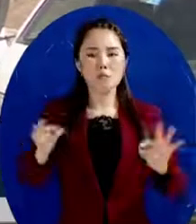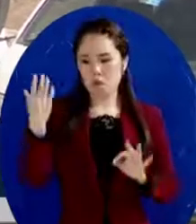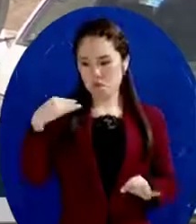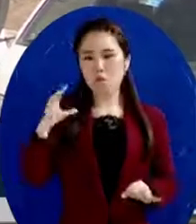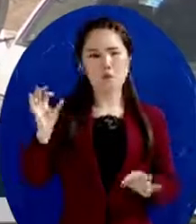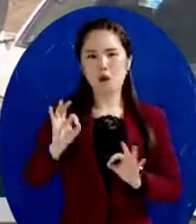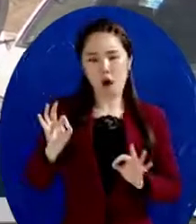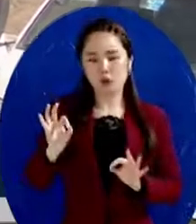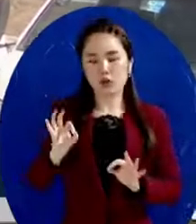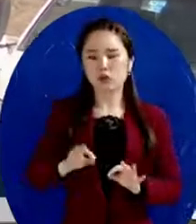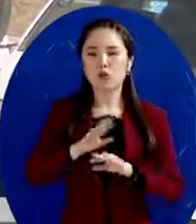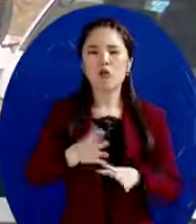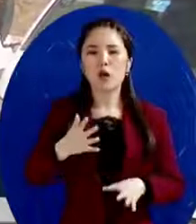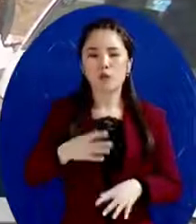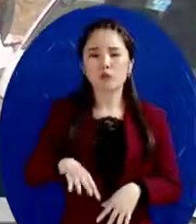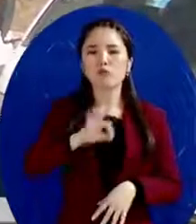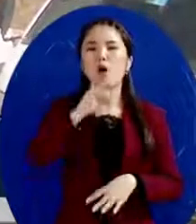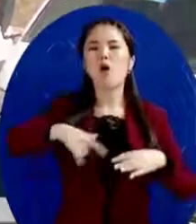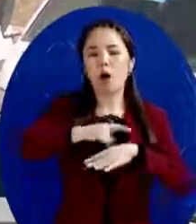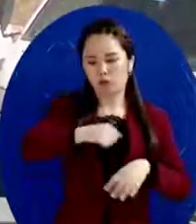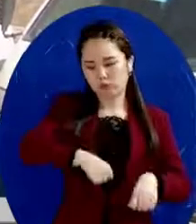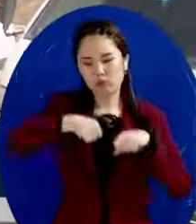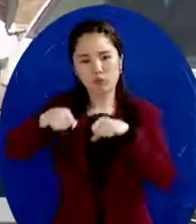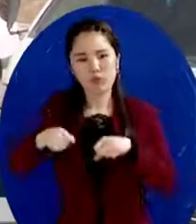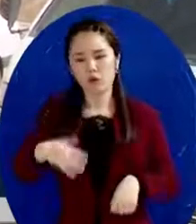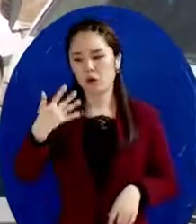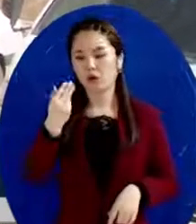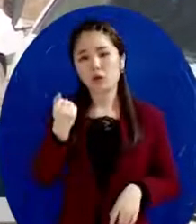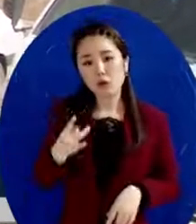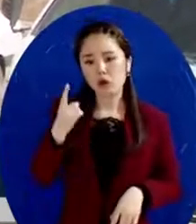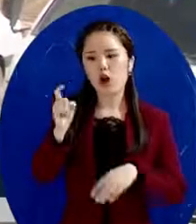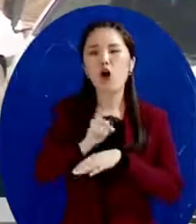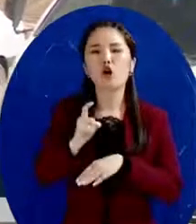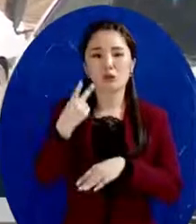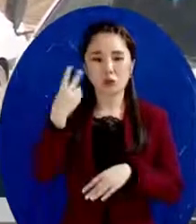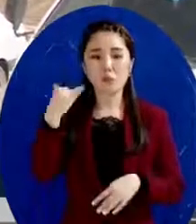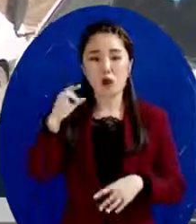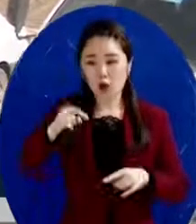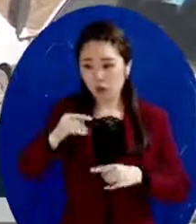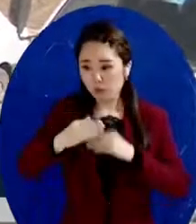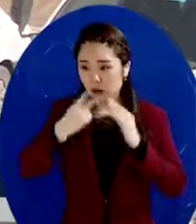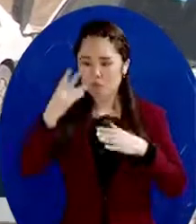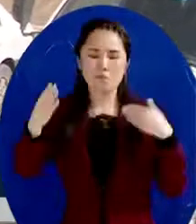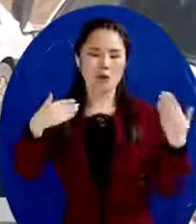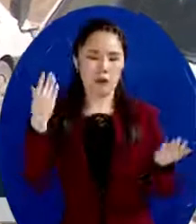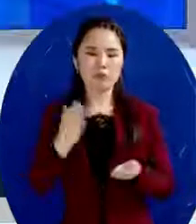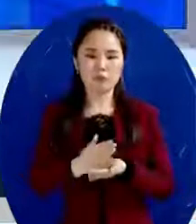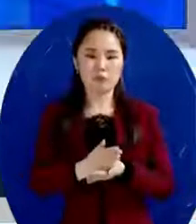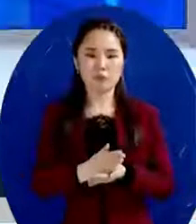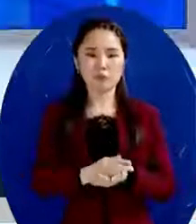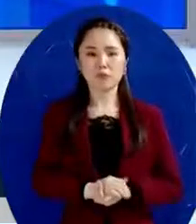байсан. Тэгээ хүүхдүүдээ бид нэг зөөдөг одоо 5 шарлуу 1-р хороол руу. Тэгээ одоо ингэ баригснаар бид нар маш баяртай байгаа.